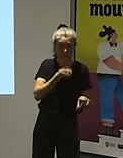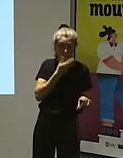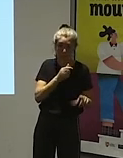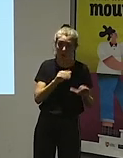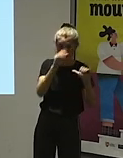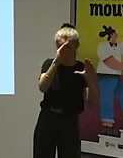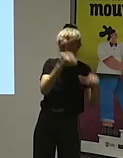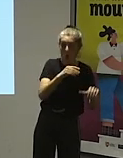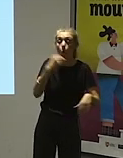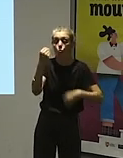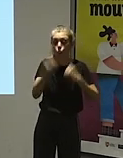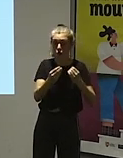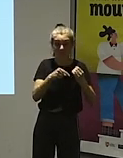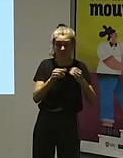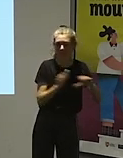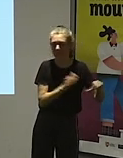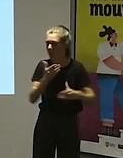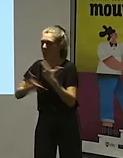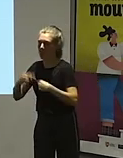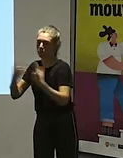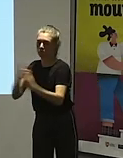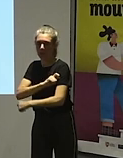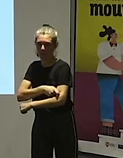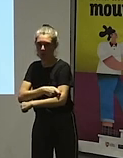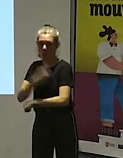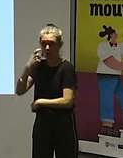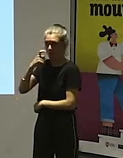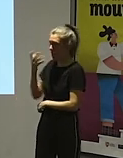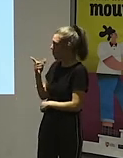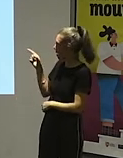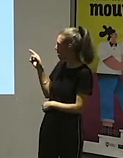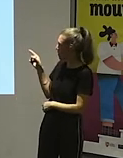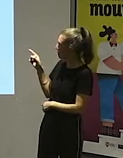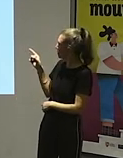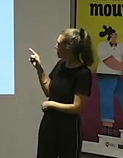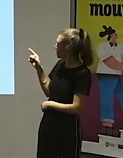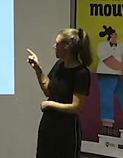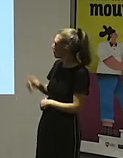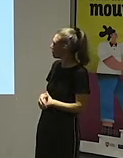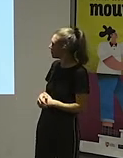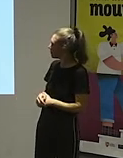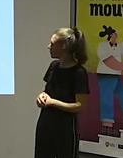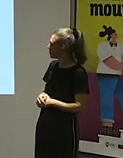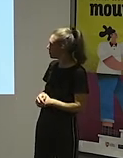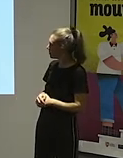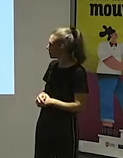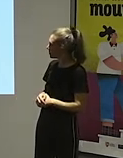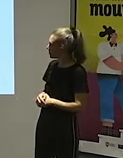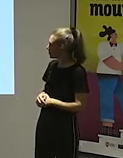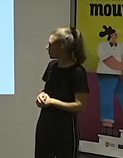régulier, notamment dans le cadre du sport, ce qu'on voit ici sur ce graphique, c'est que par rapport à avant le